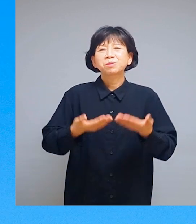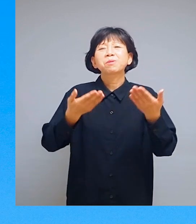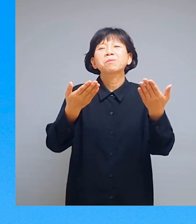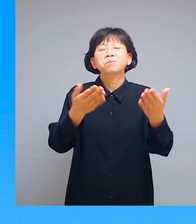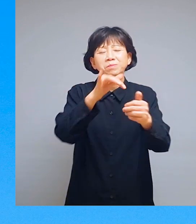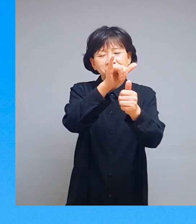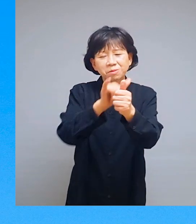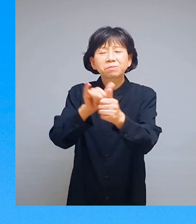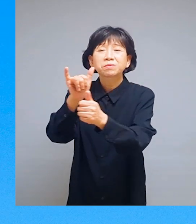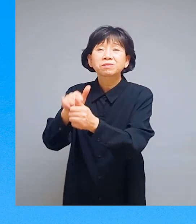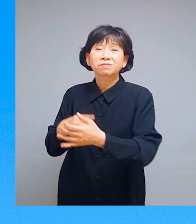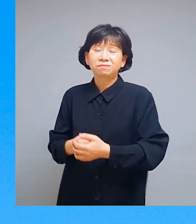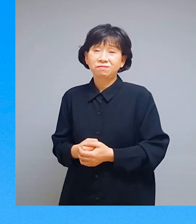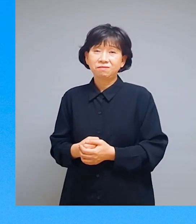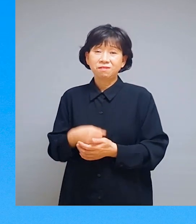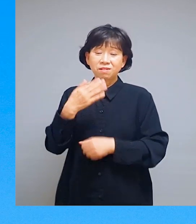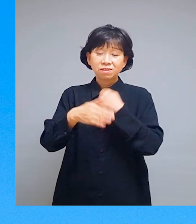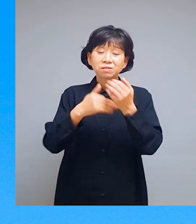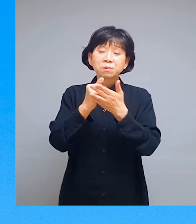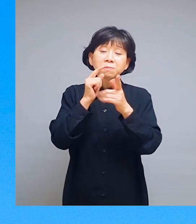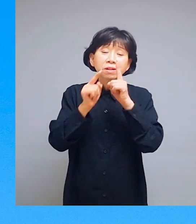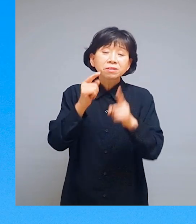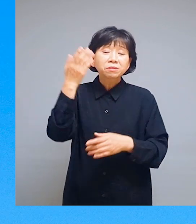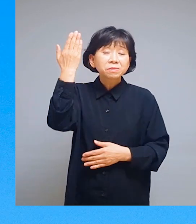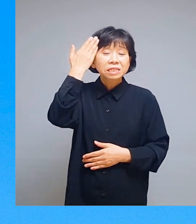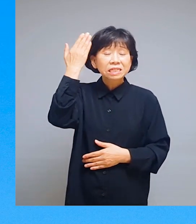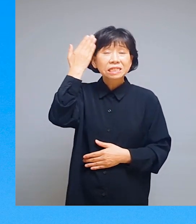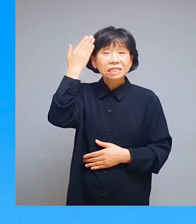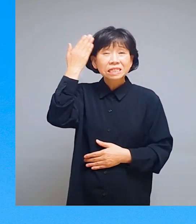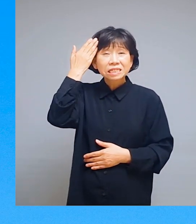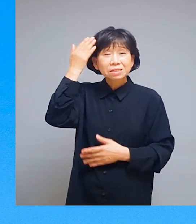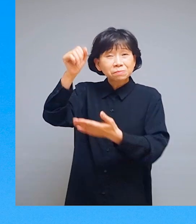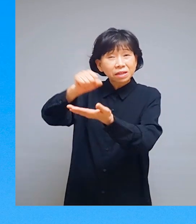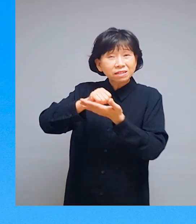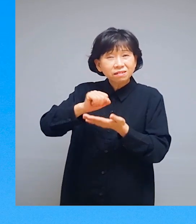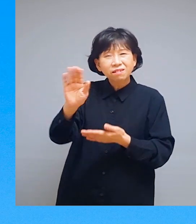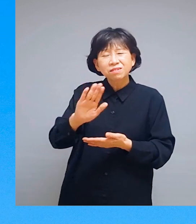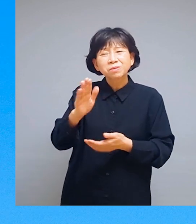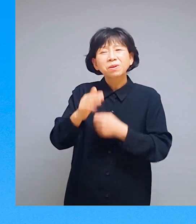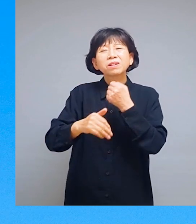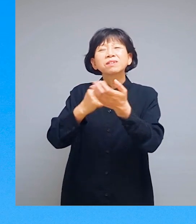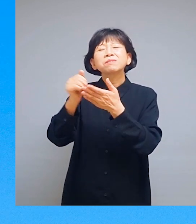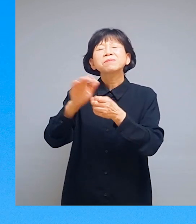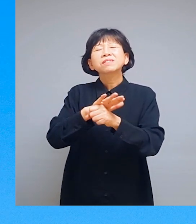말씀을 지식이 아니라 주님이 우리에게 주시는 사랑의 음성으로 전달돼야 되는 거예요.